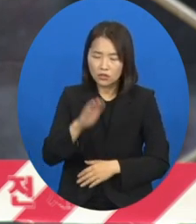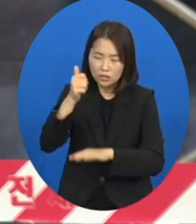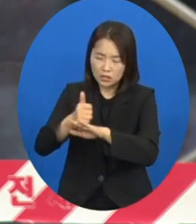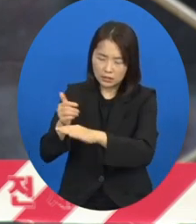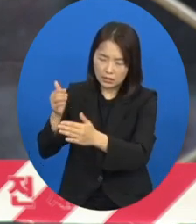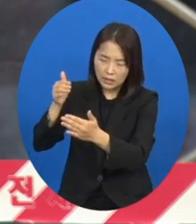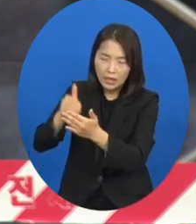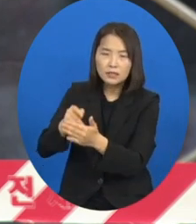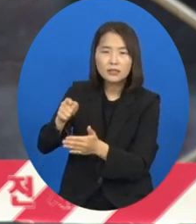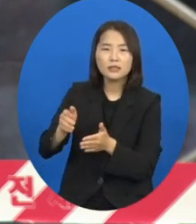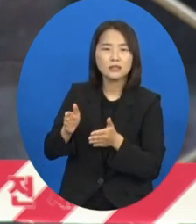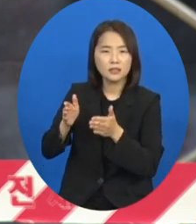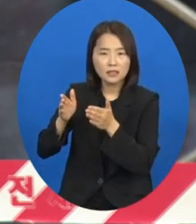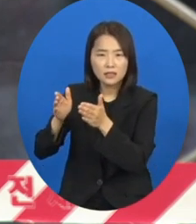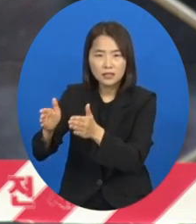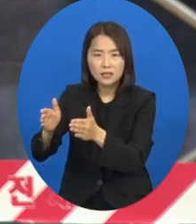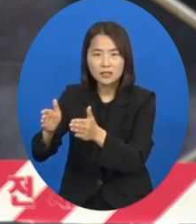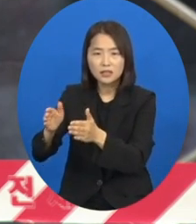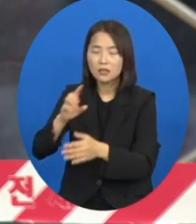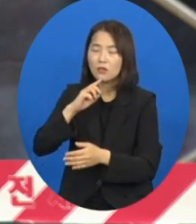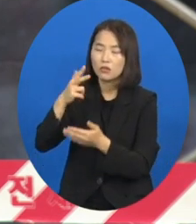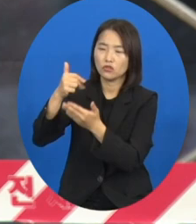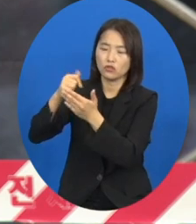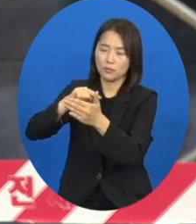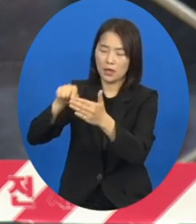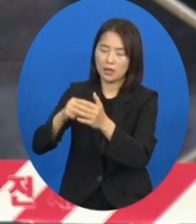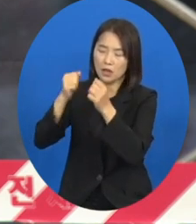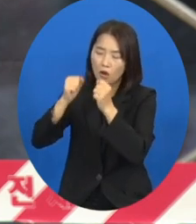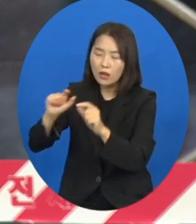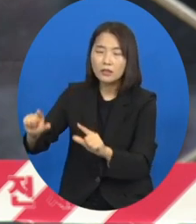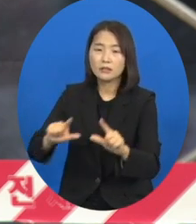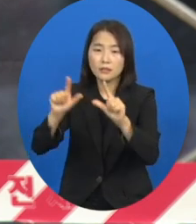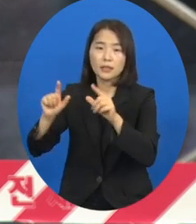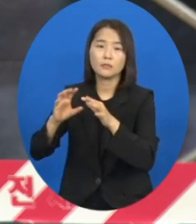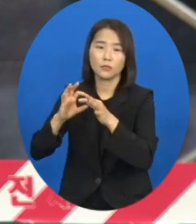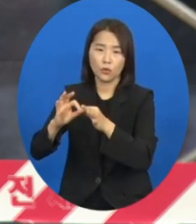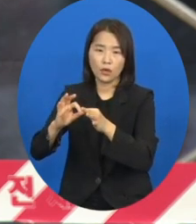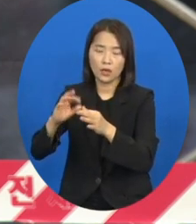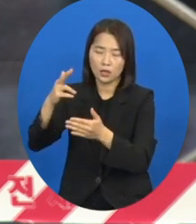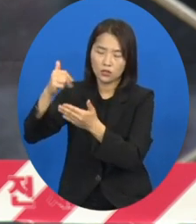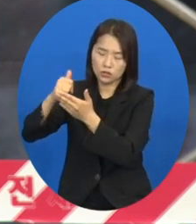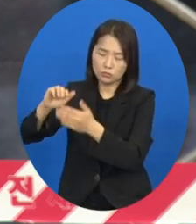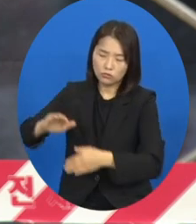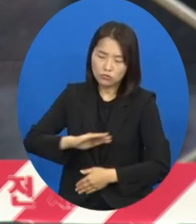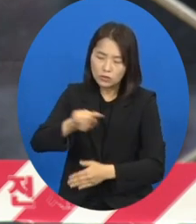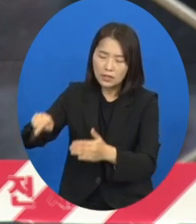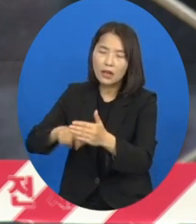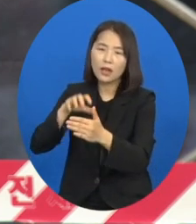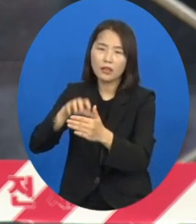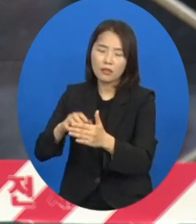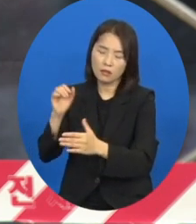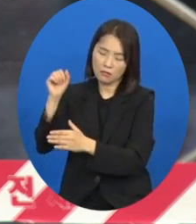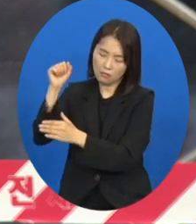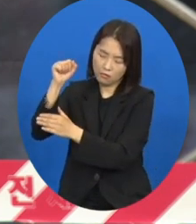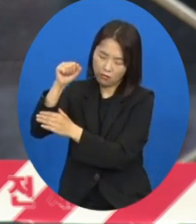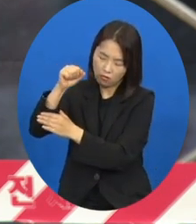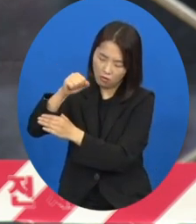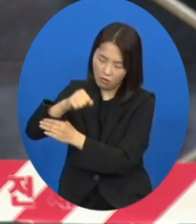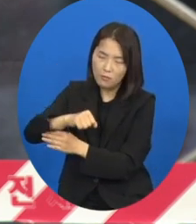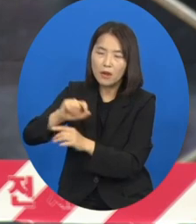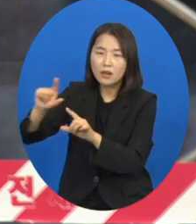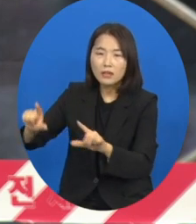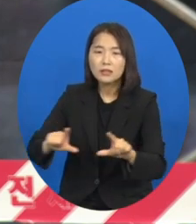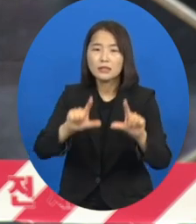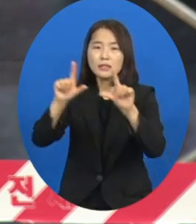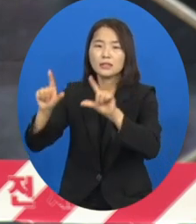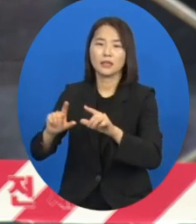길이 오직 주님 안에 거하는 삶을 통해서 주님이 우리 안에 열매 맺어가시는 삶을